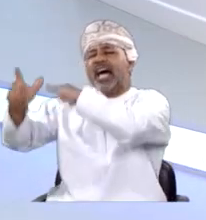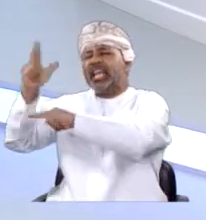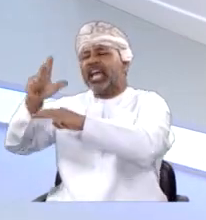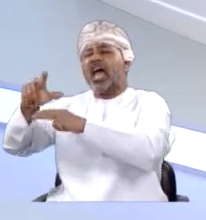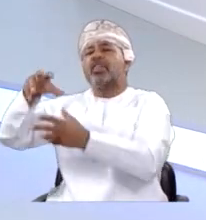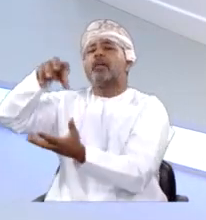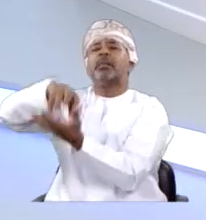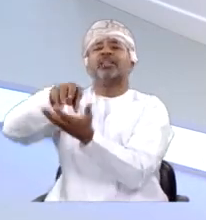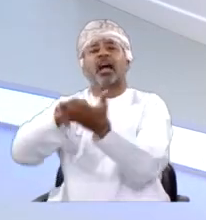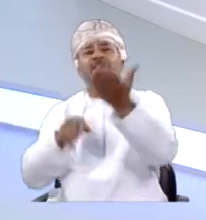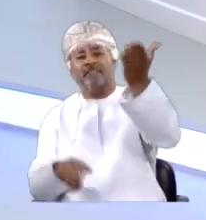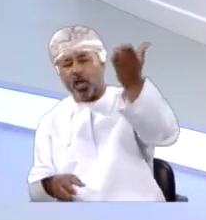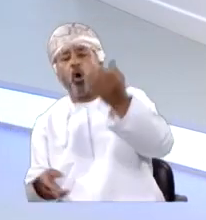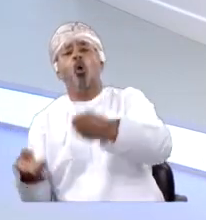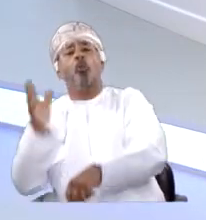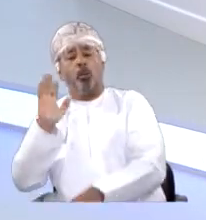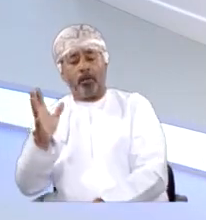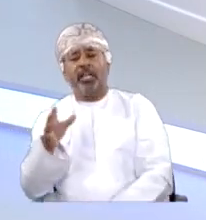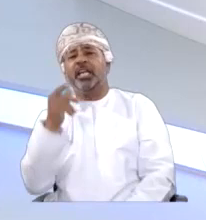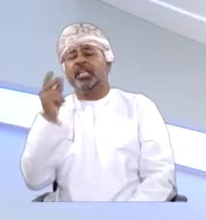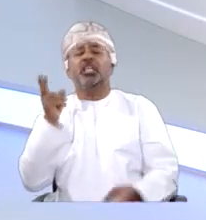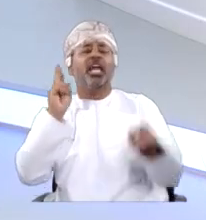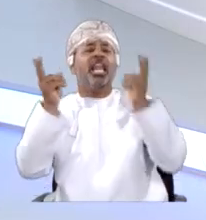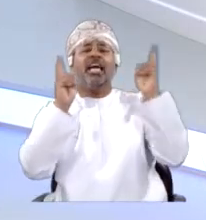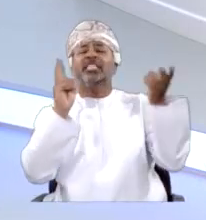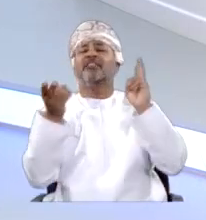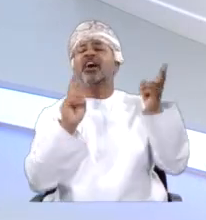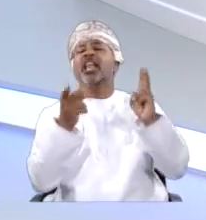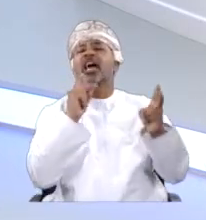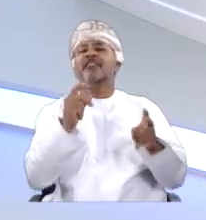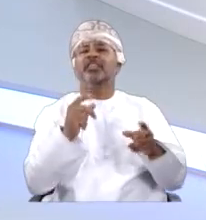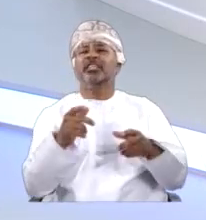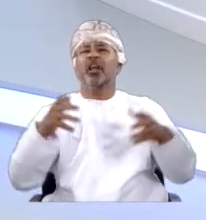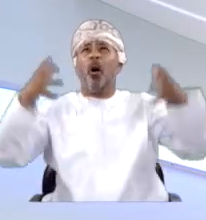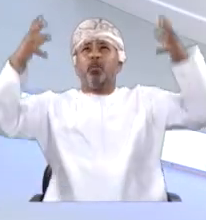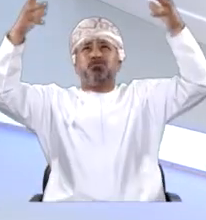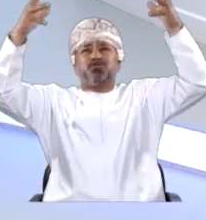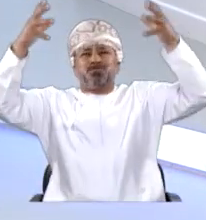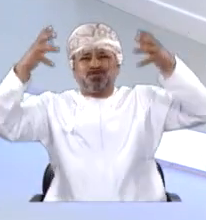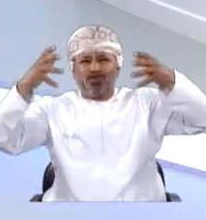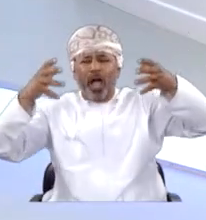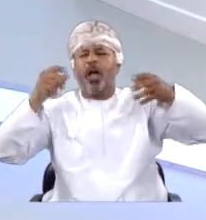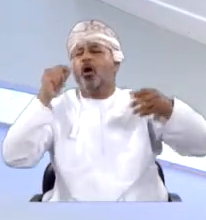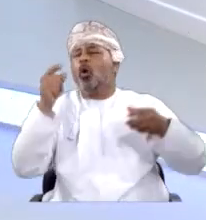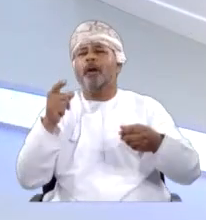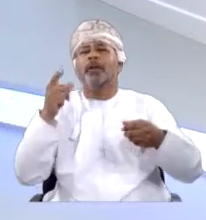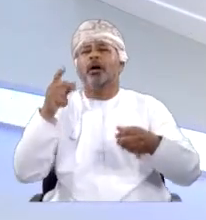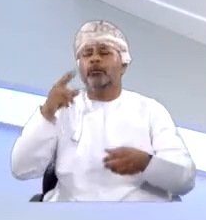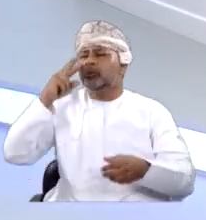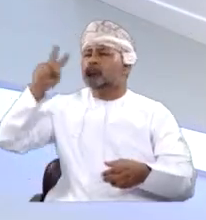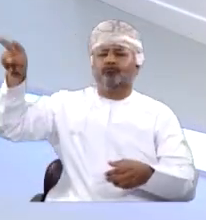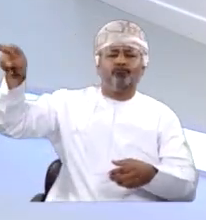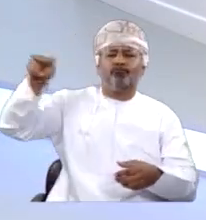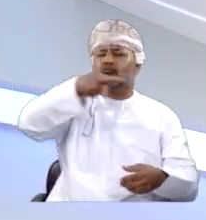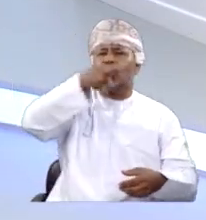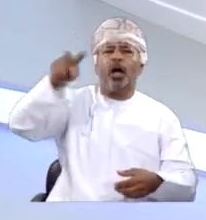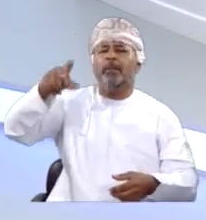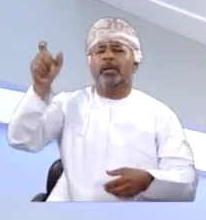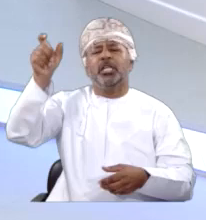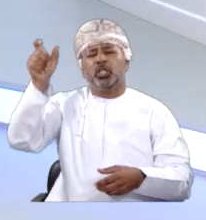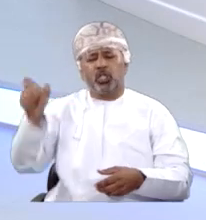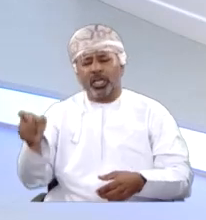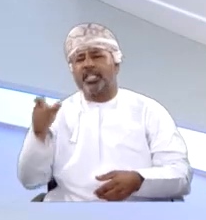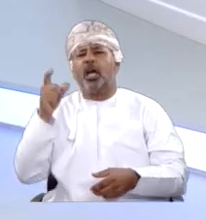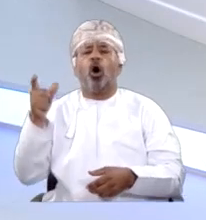العلا. كما يمكنهم أيضا الاحتفال بمهرجان البالون في فضاء العلا الرقمي والتنقل في أرجاء المكان عبر